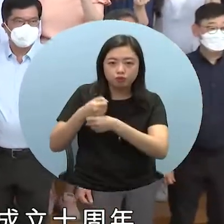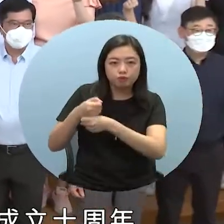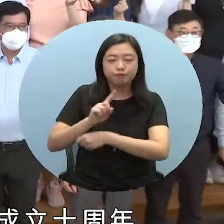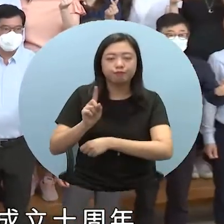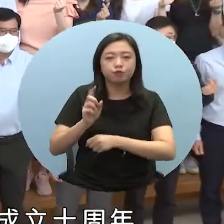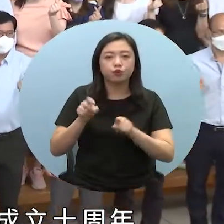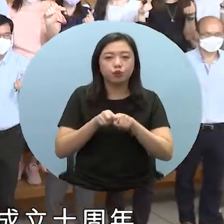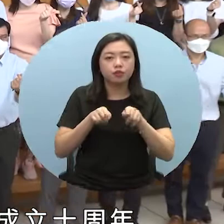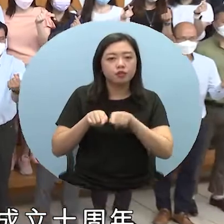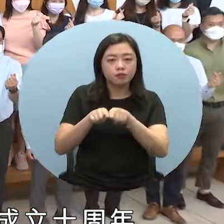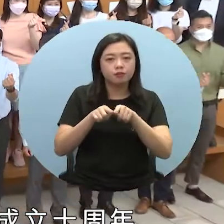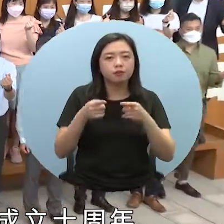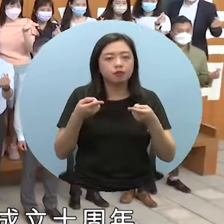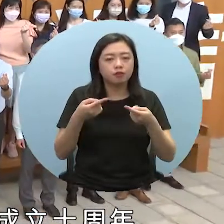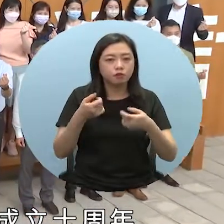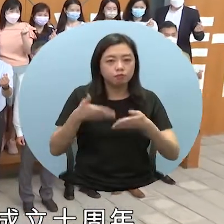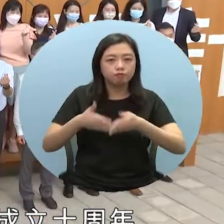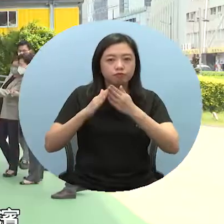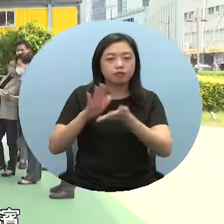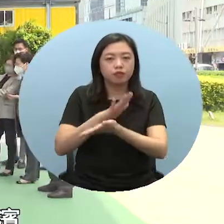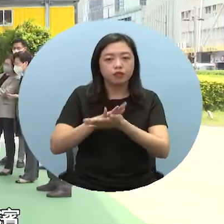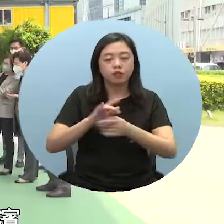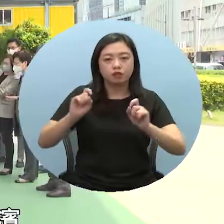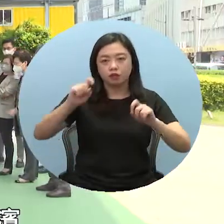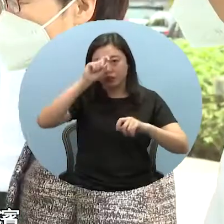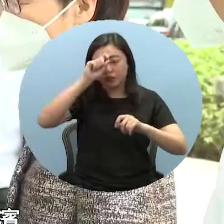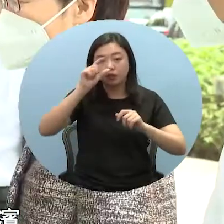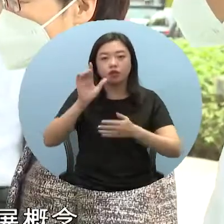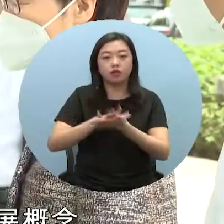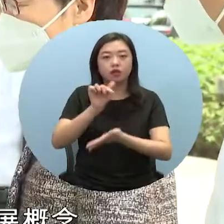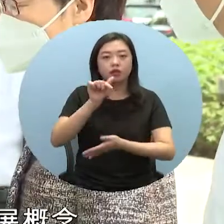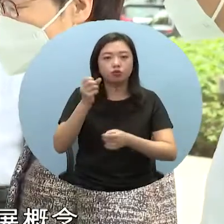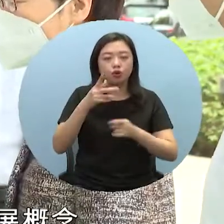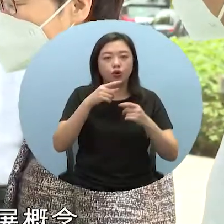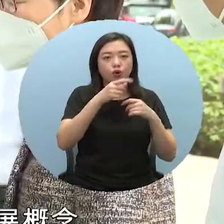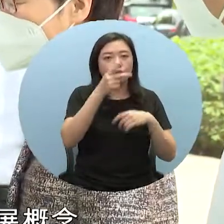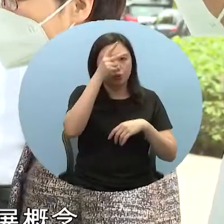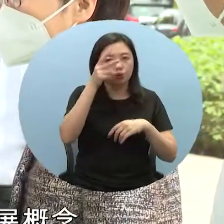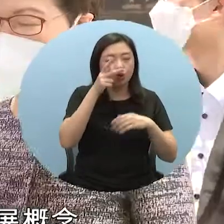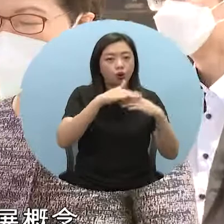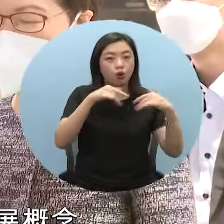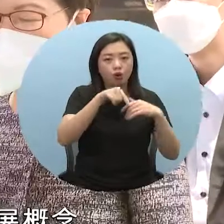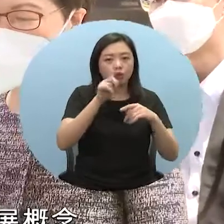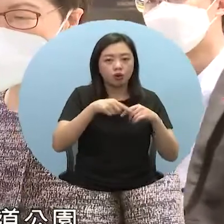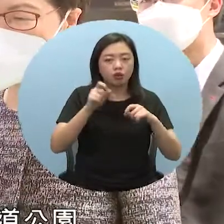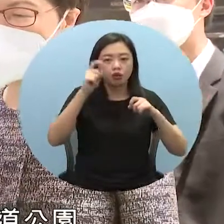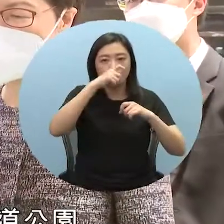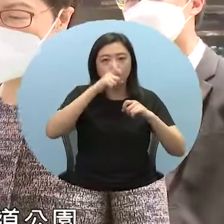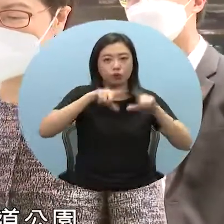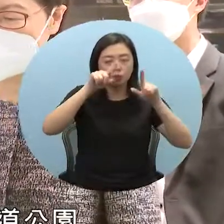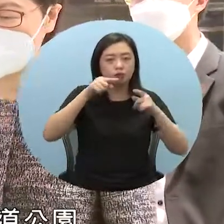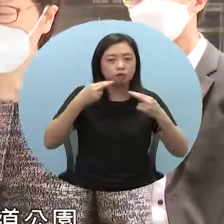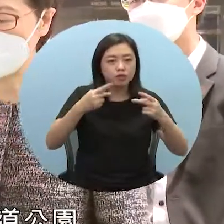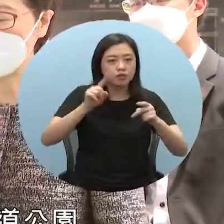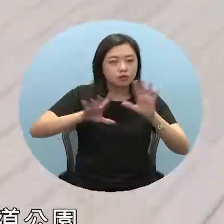事一起慶祝辦事處成立十週年。他之後在觀塘海濱了解二行九龍東的發展概念，並參觀